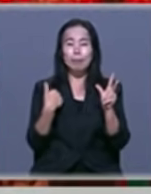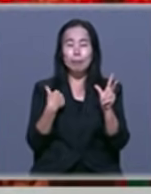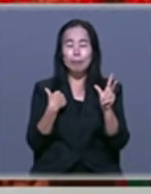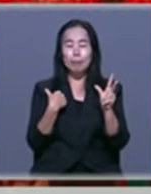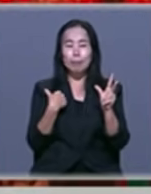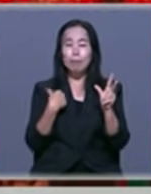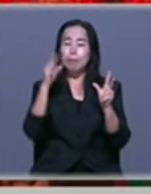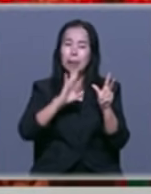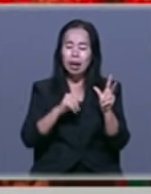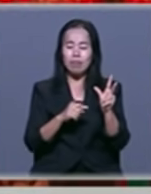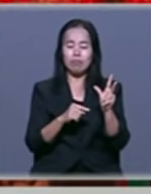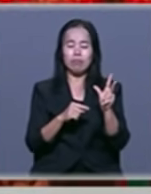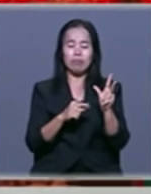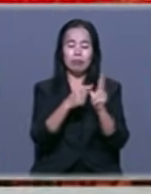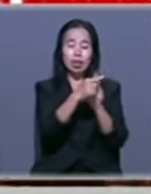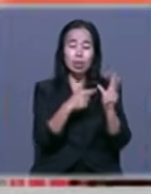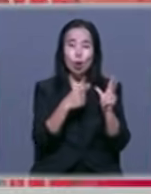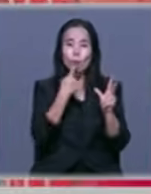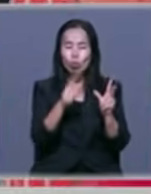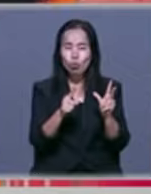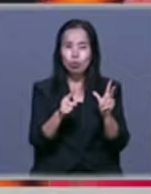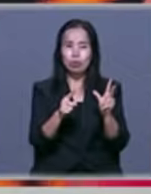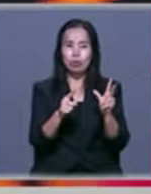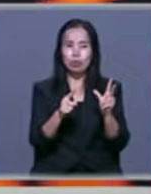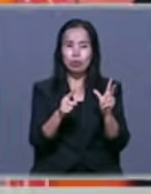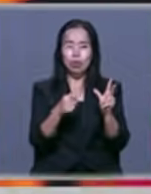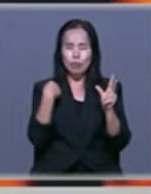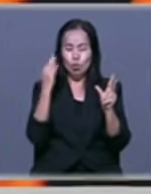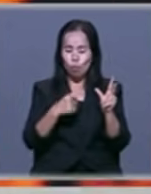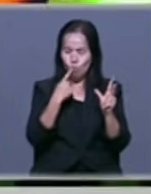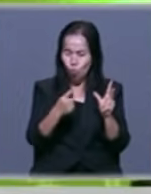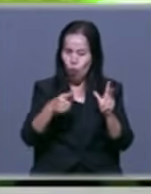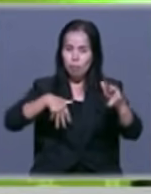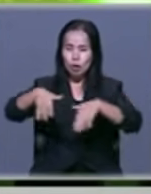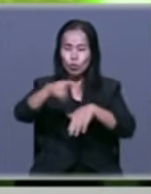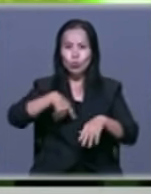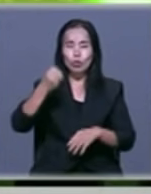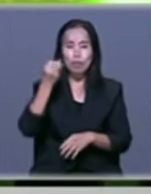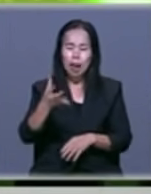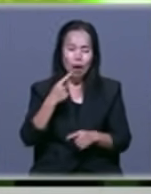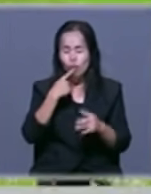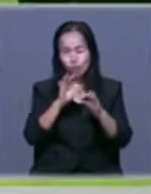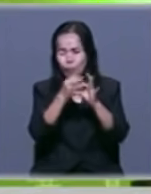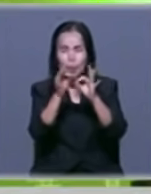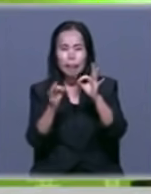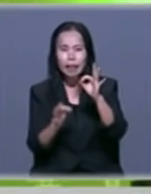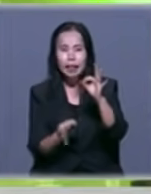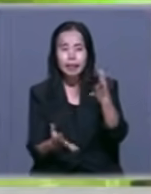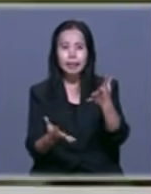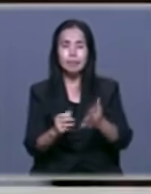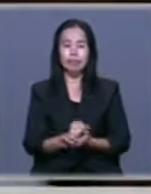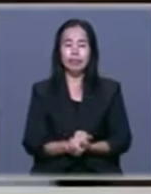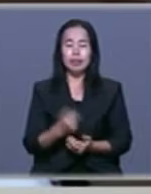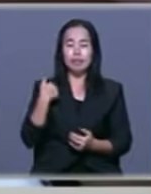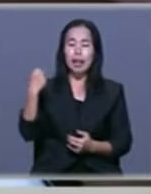เป็นแบบวิจารณ์เรื่องมีผลออกมาว่าประชาชนส่วนใหญ่มีข้อกังวลใจการเลือกตั้งเรื่องและเศรษฐกิจผู้มีอำ